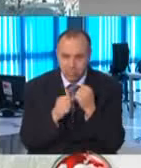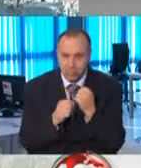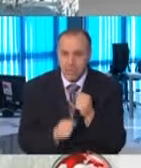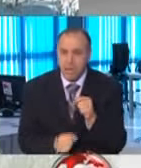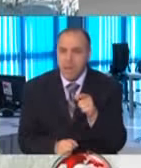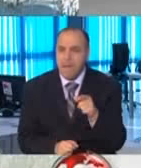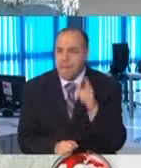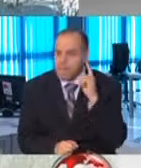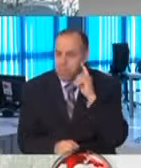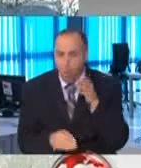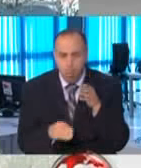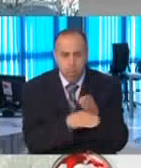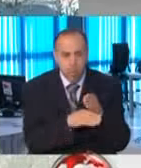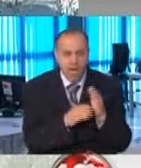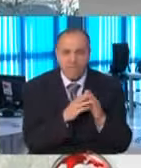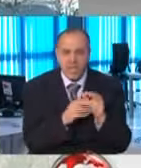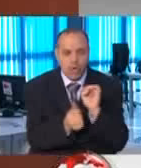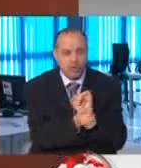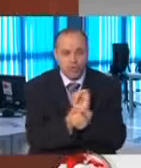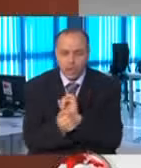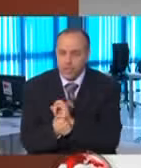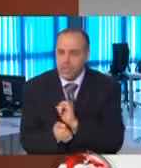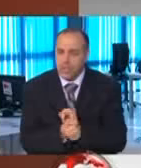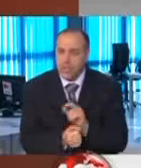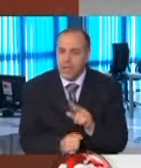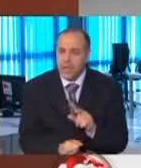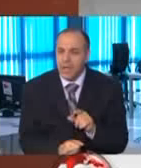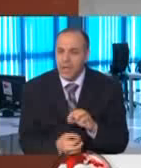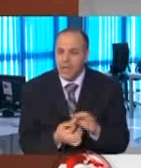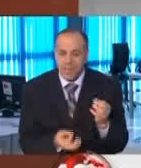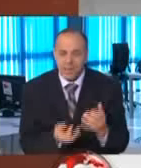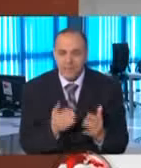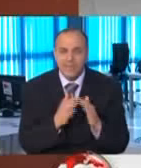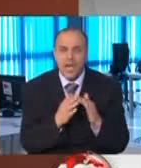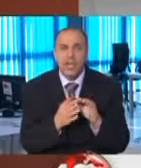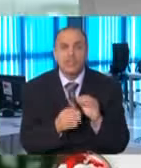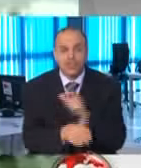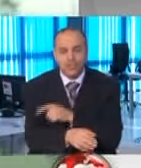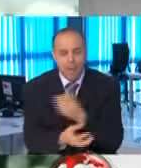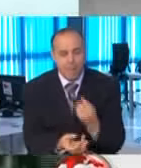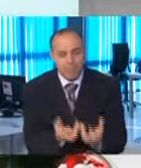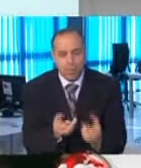ونفذت سلسلة من المداهمات والإيقافات على أثر حرق دار التجمع. في